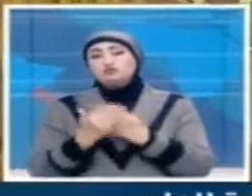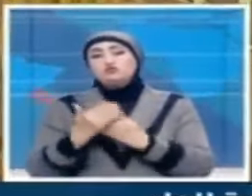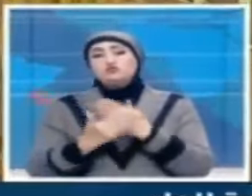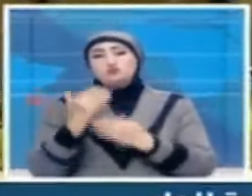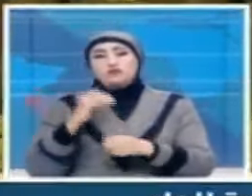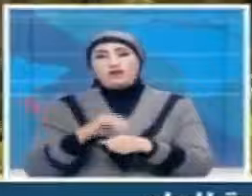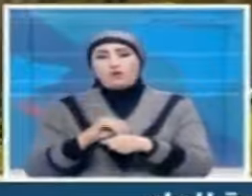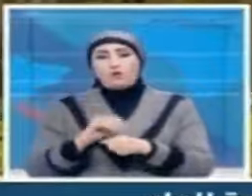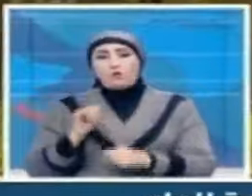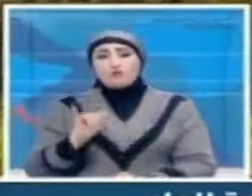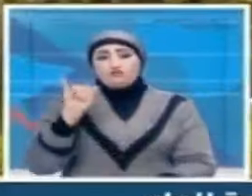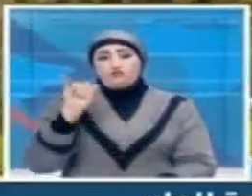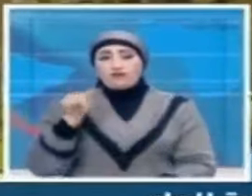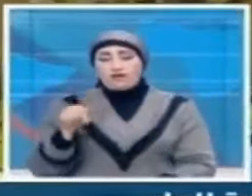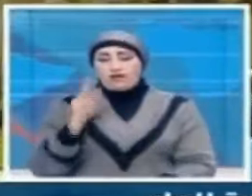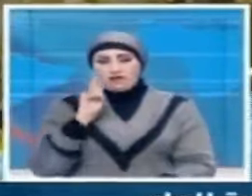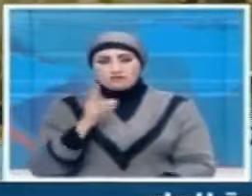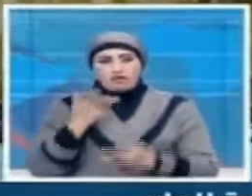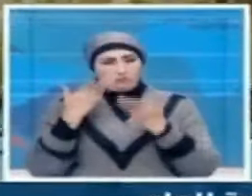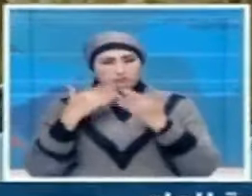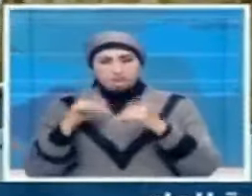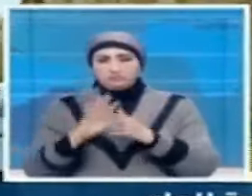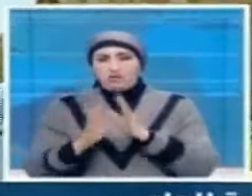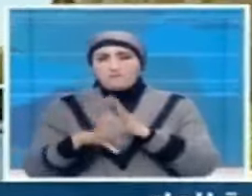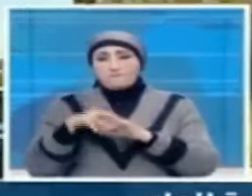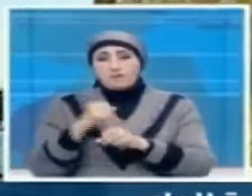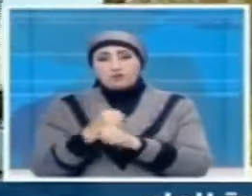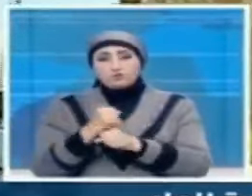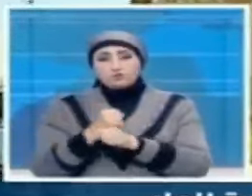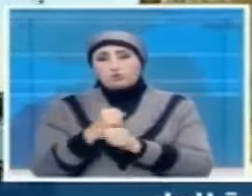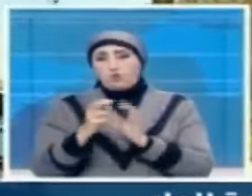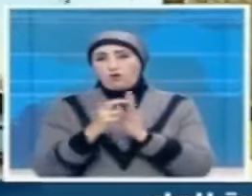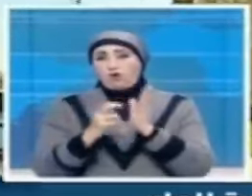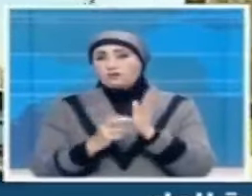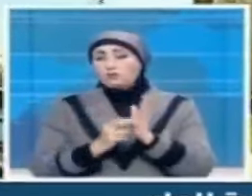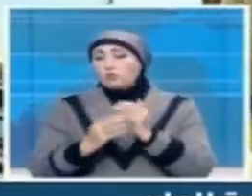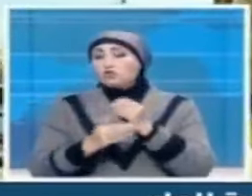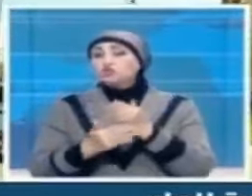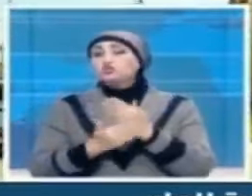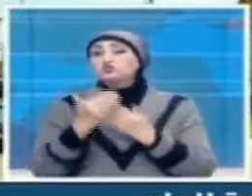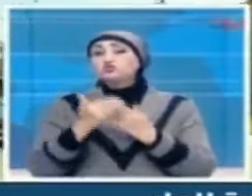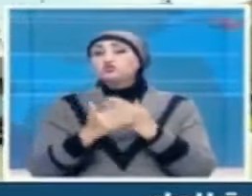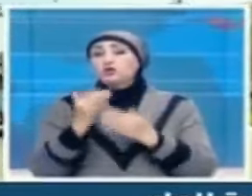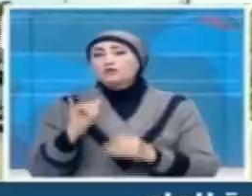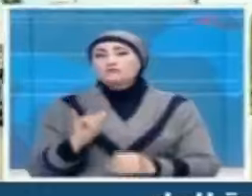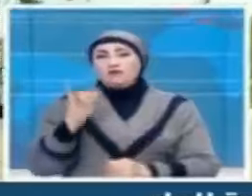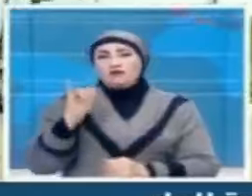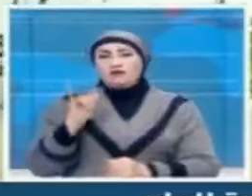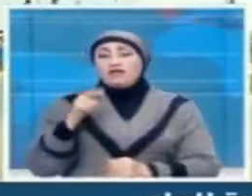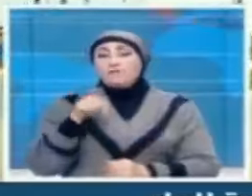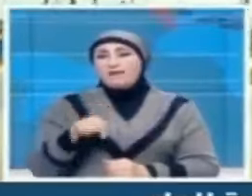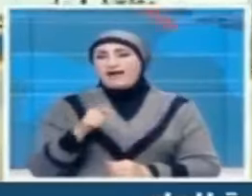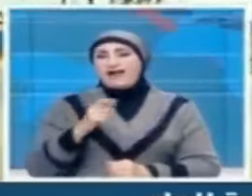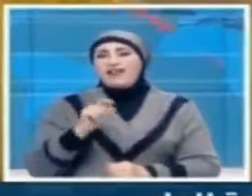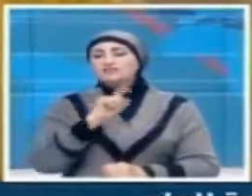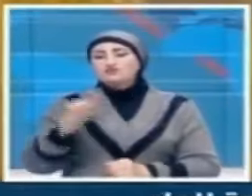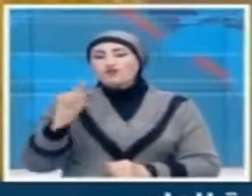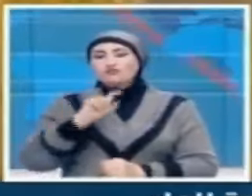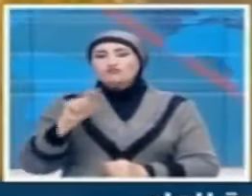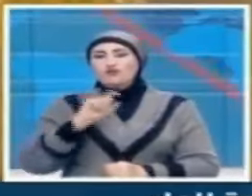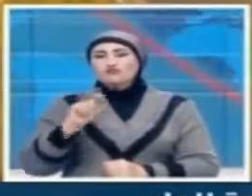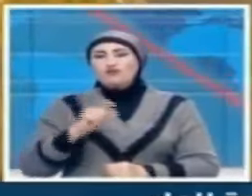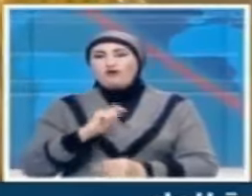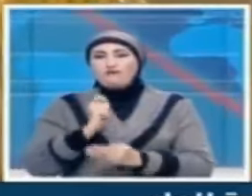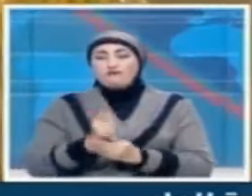منوها إلى أن مصلحة الضرائب اقتربت من الانتهاء من مشروع قانون جديد للضرائب على الدخل سيتم طرحه